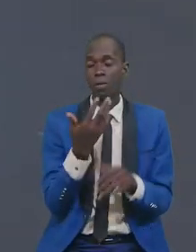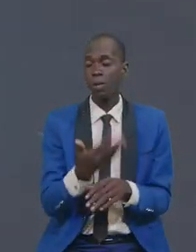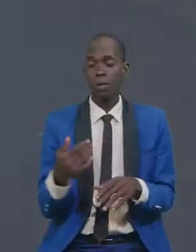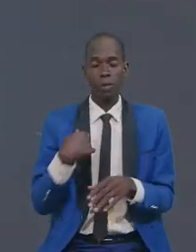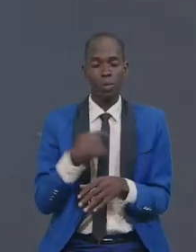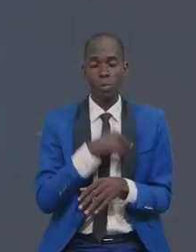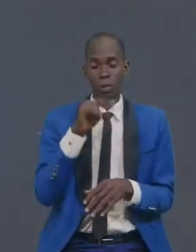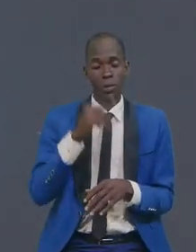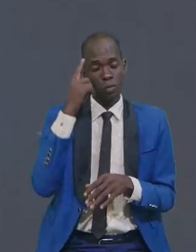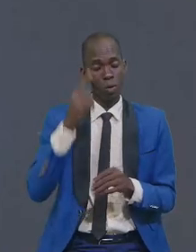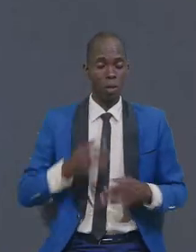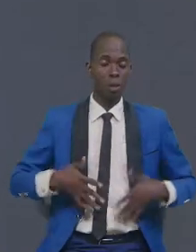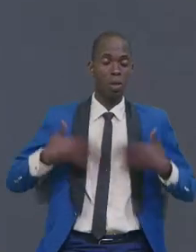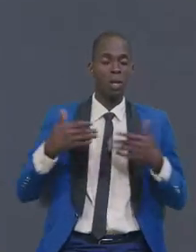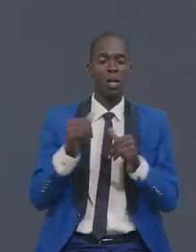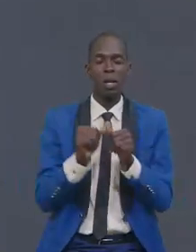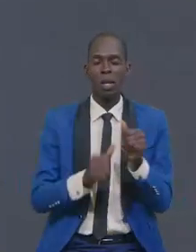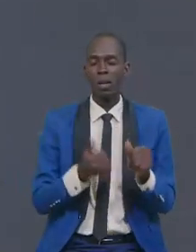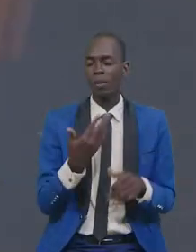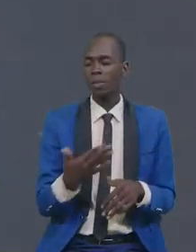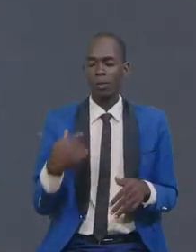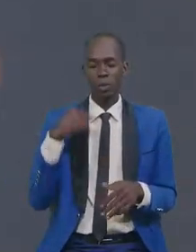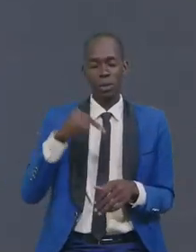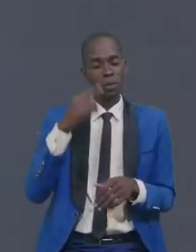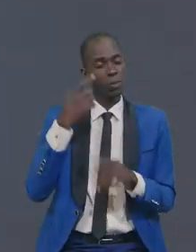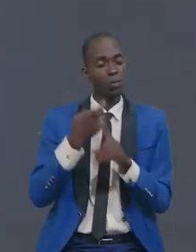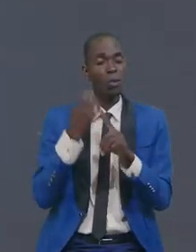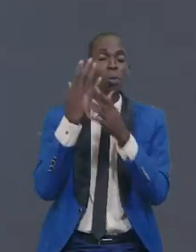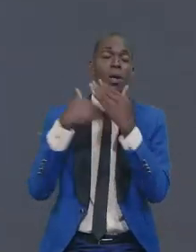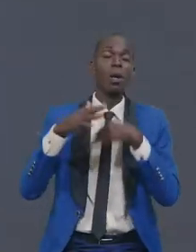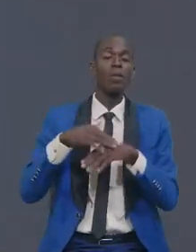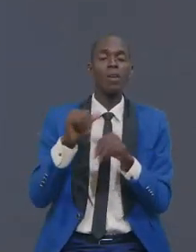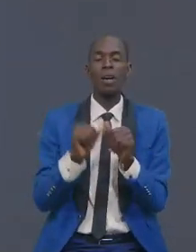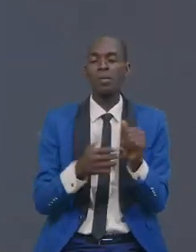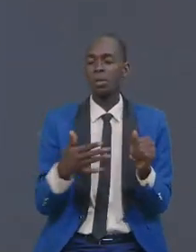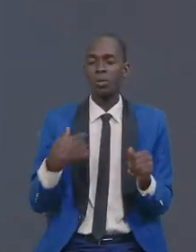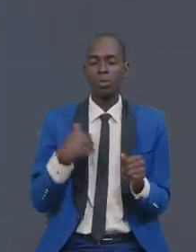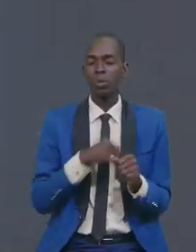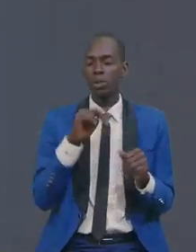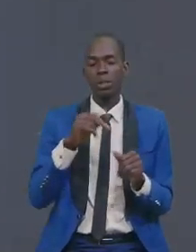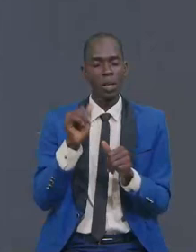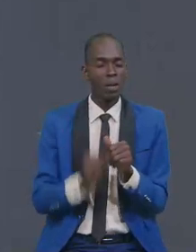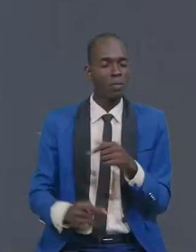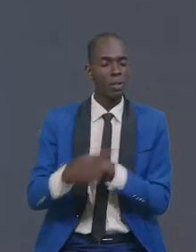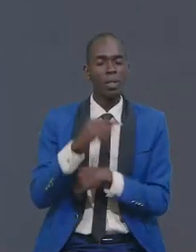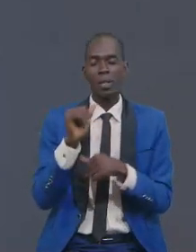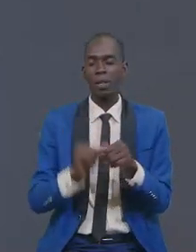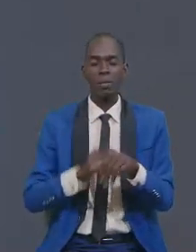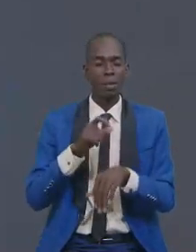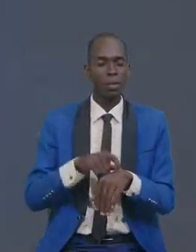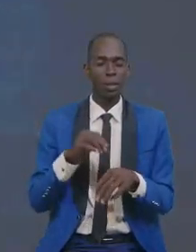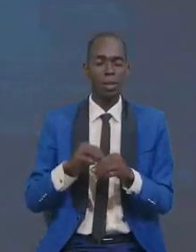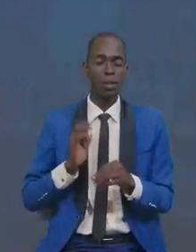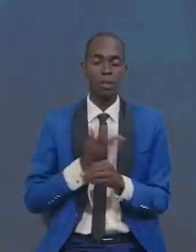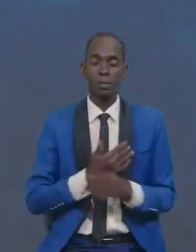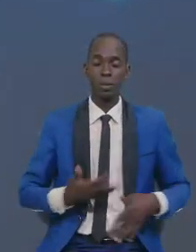ce dont nous avons besoin pour la vie, tout ce dont nous avons besoin pour le ciel, tout ce dont nous avons besoin chaque jour, à tout moment dans